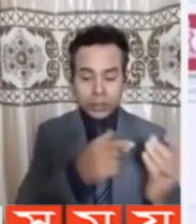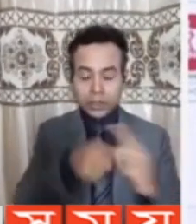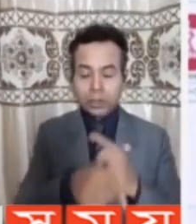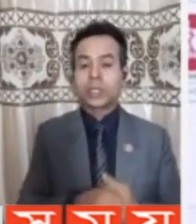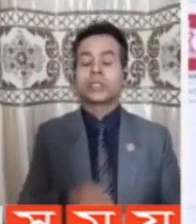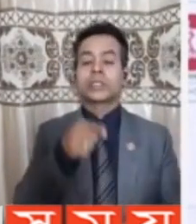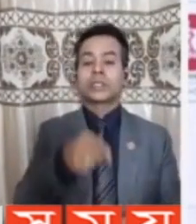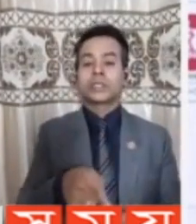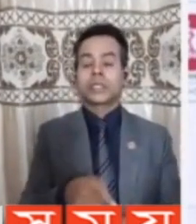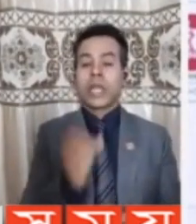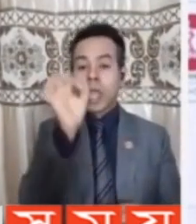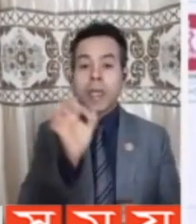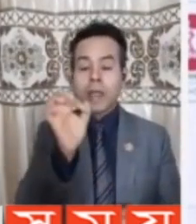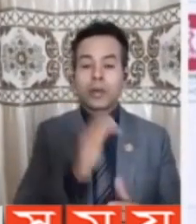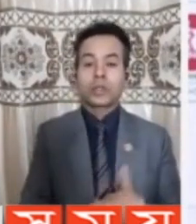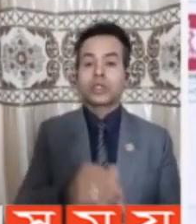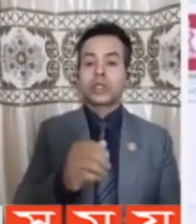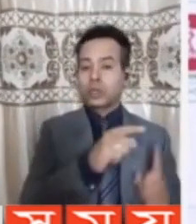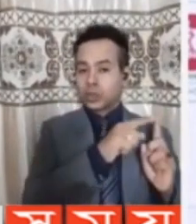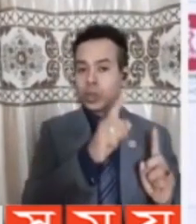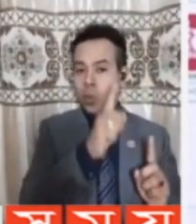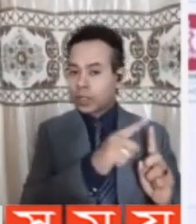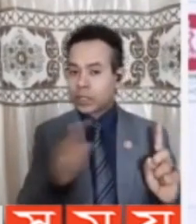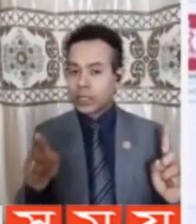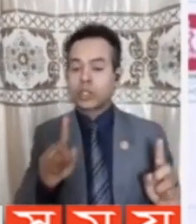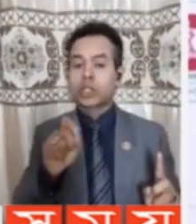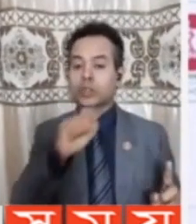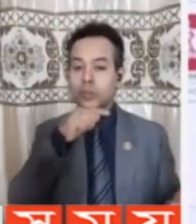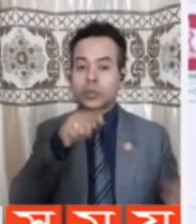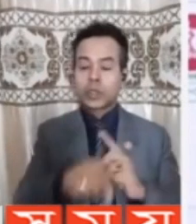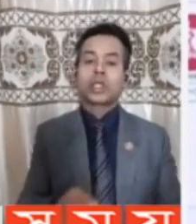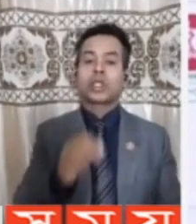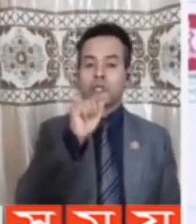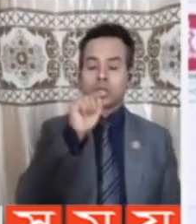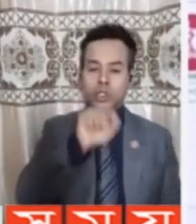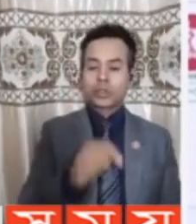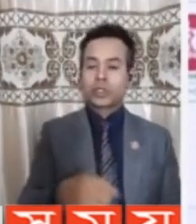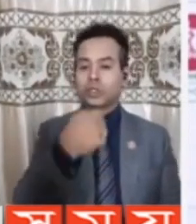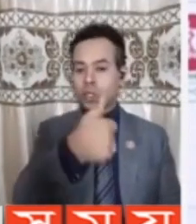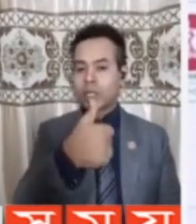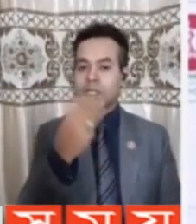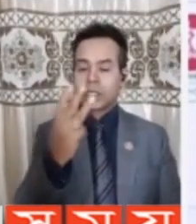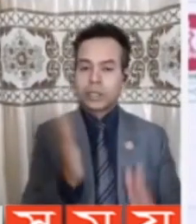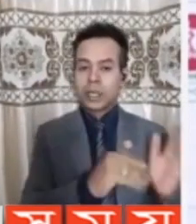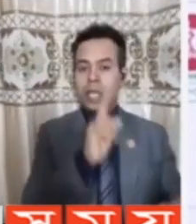শতকরা হার 0.10 বছরের মধ্যে 0.63%, এগারো থেকে বিশ